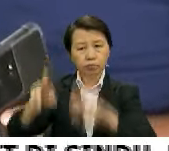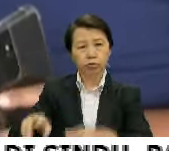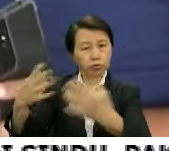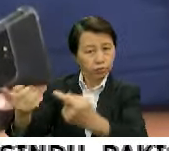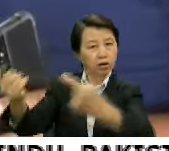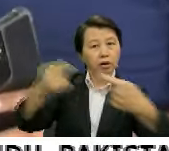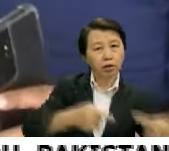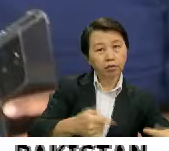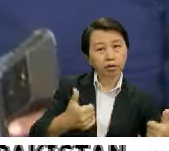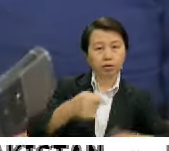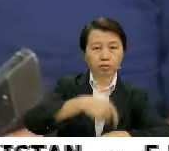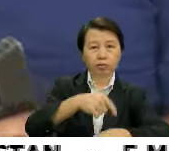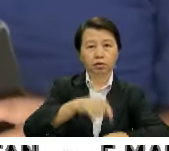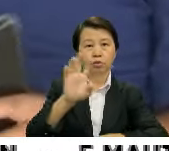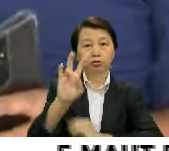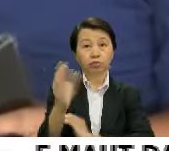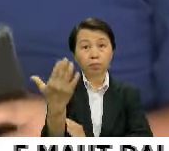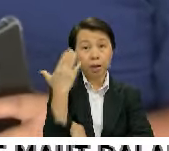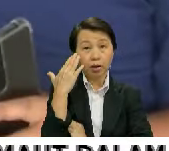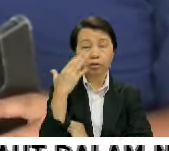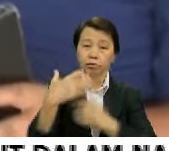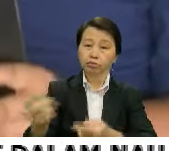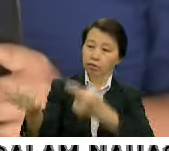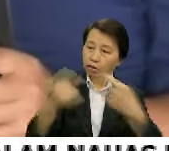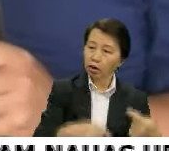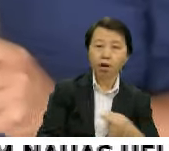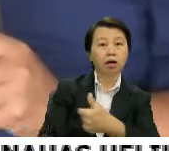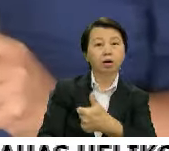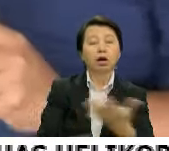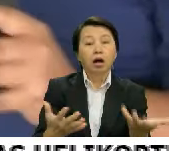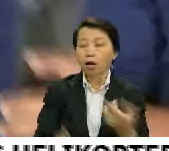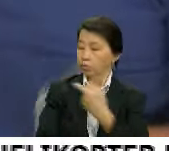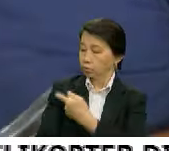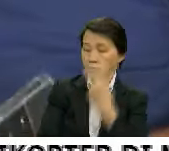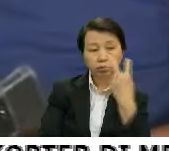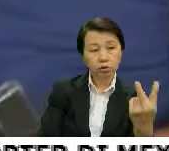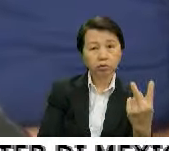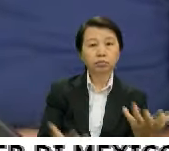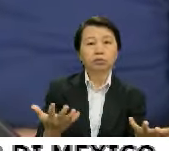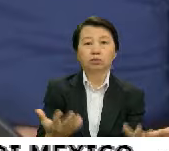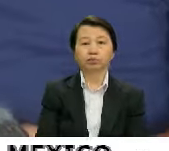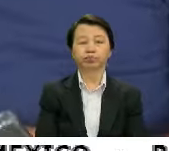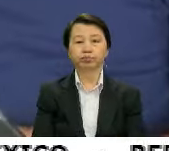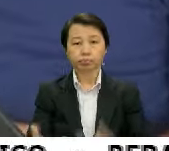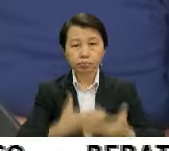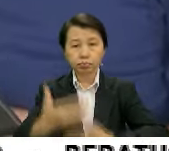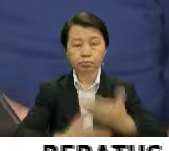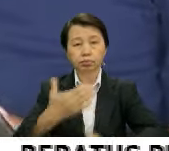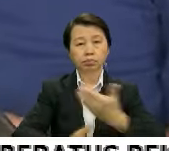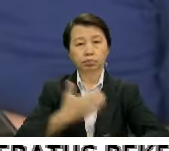kawasan sekolah ini kira-kira pukul 7 pagi, mereka sudah beratur dan sebagainya. Bagaimana tuan melihat 2 jam lebih ini proses